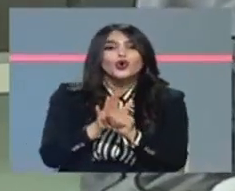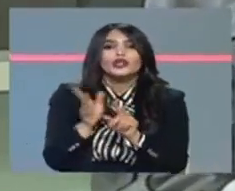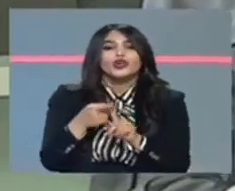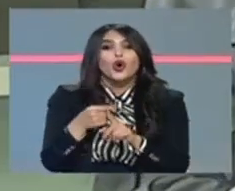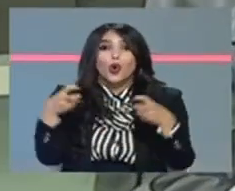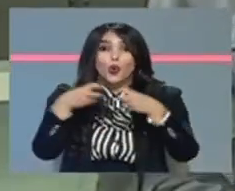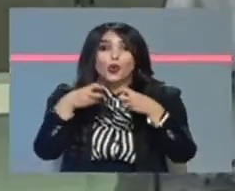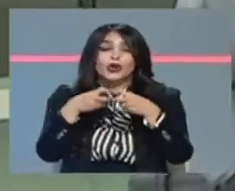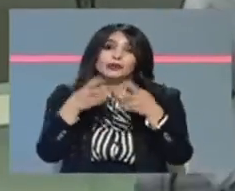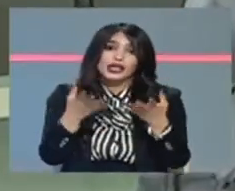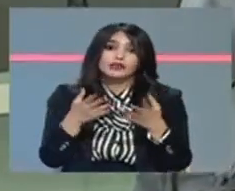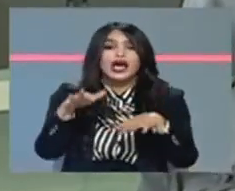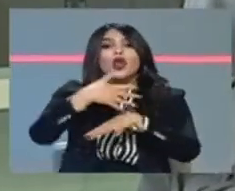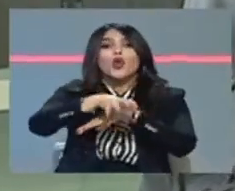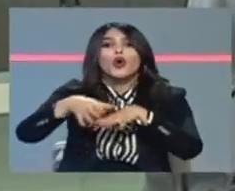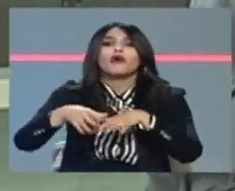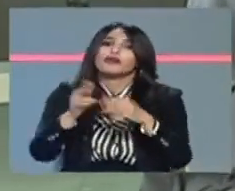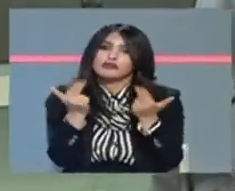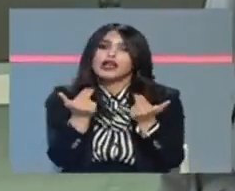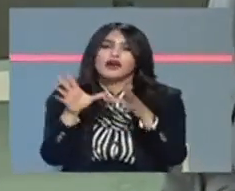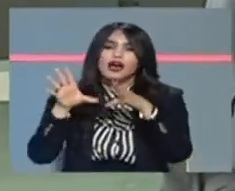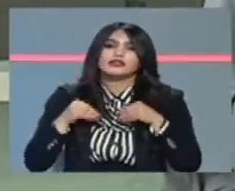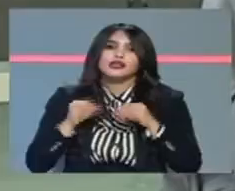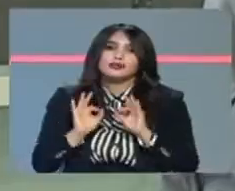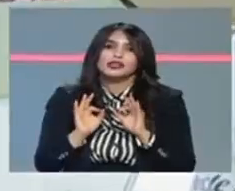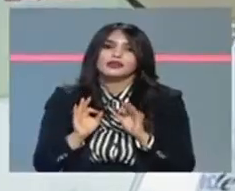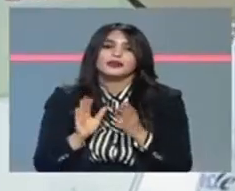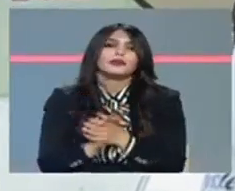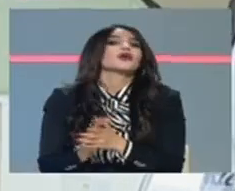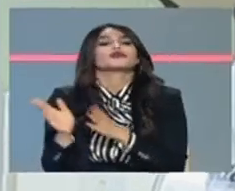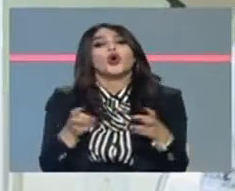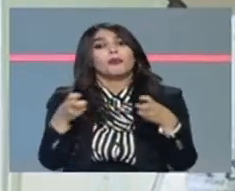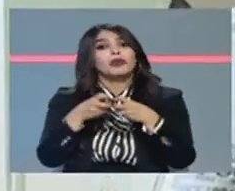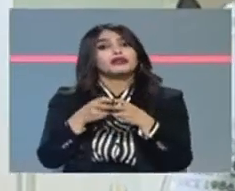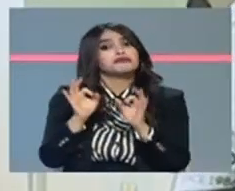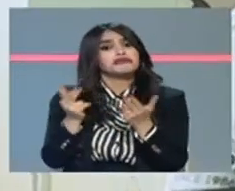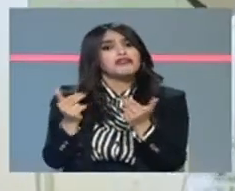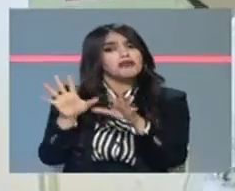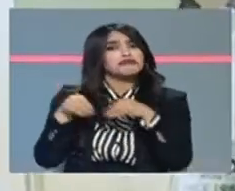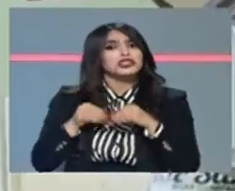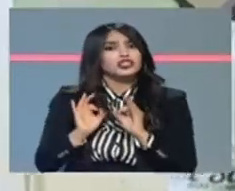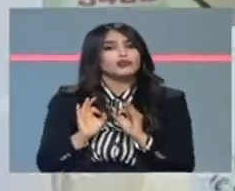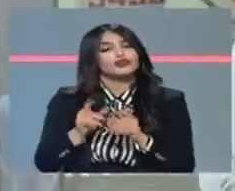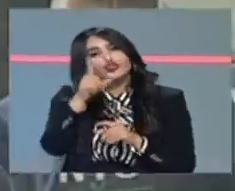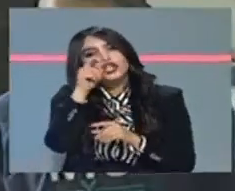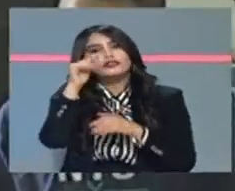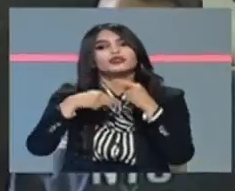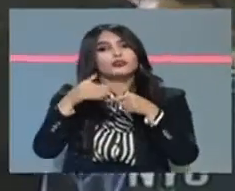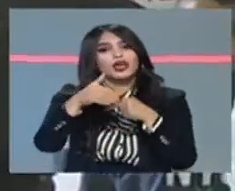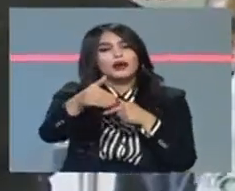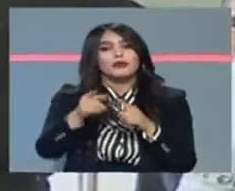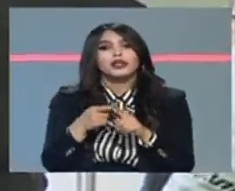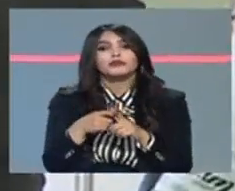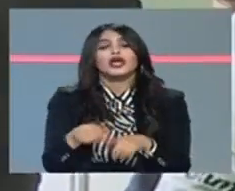نتاع الخضرة معقولة، به يا برشا برشا الأسواق معقولة برشا، وإن شاء الله يداهم الأسواق مادوم. حارة